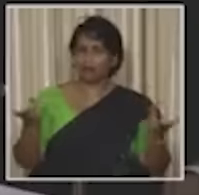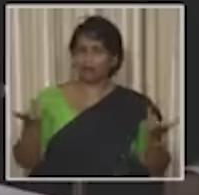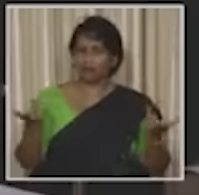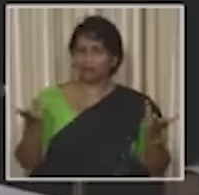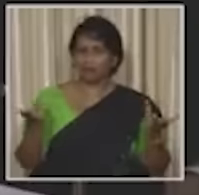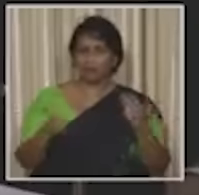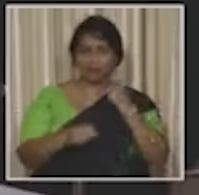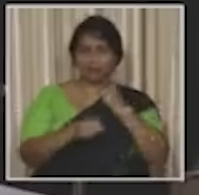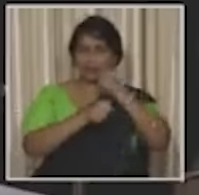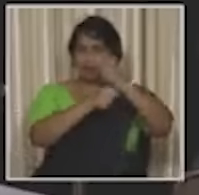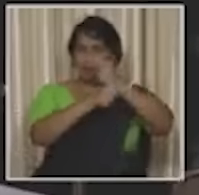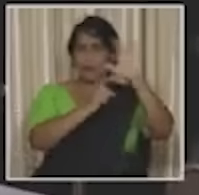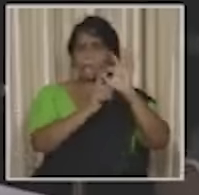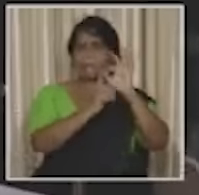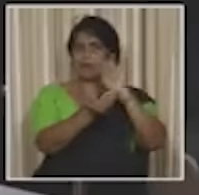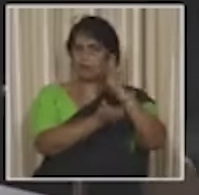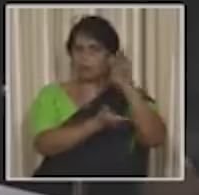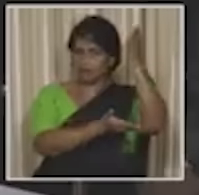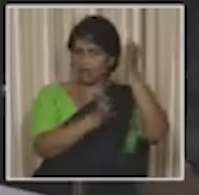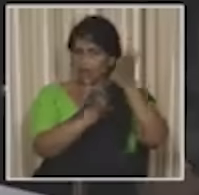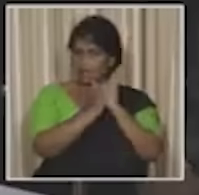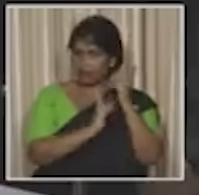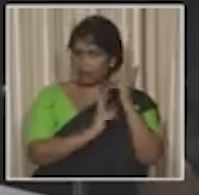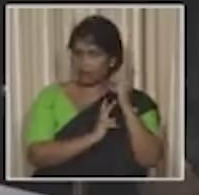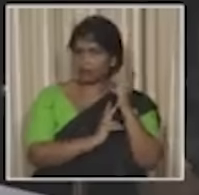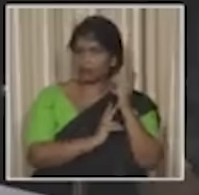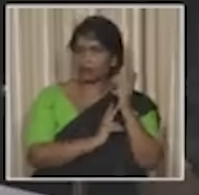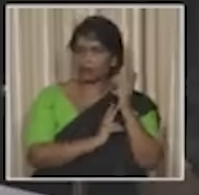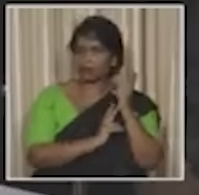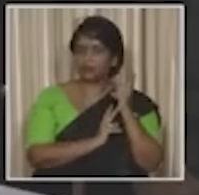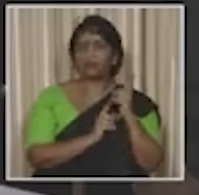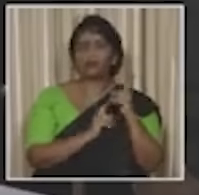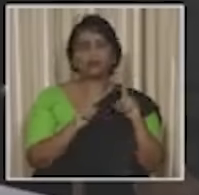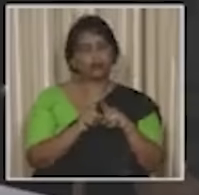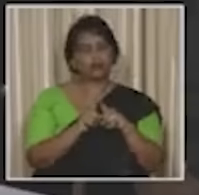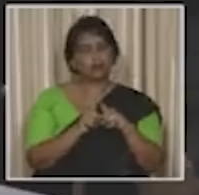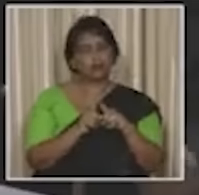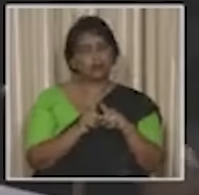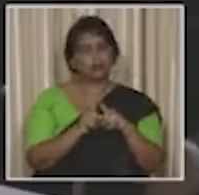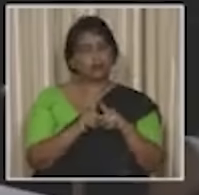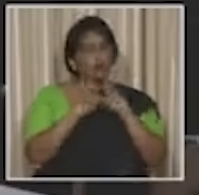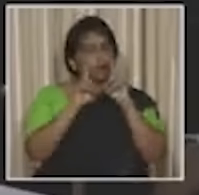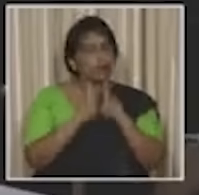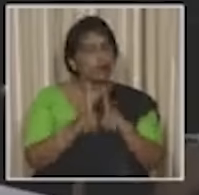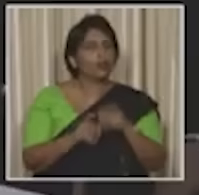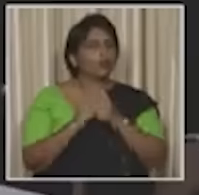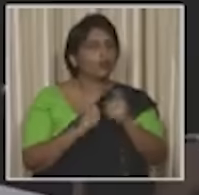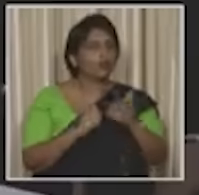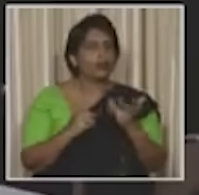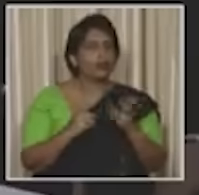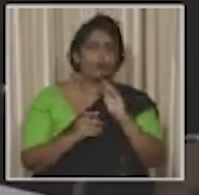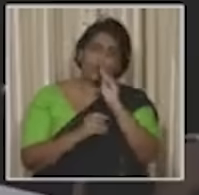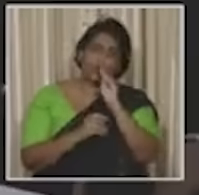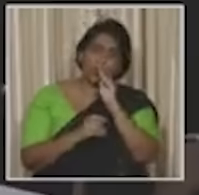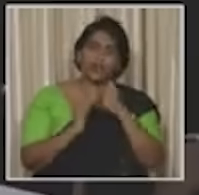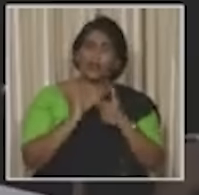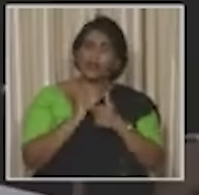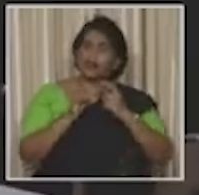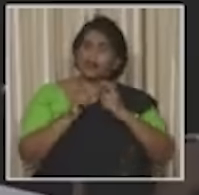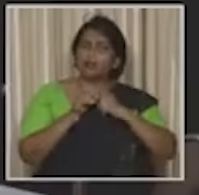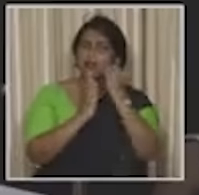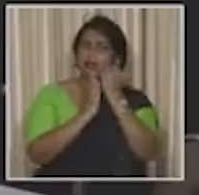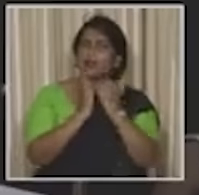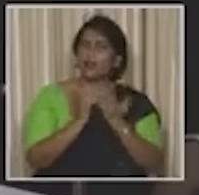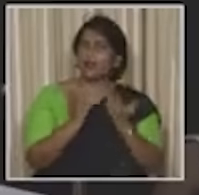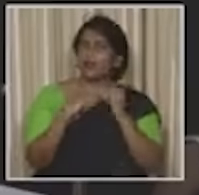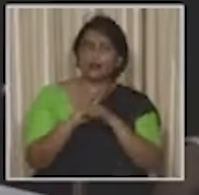mereka government aja itu nih, kita pun gilik aja itu nih, hari ini, enak tapi nuansa lama kita kerana, adu matarnya ini me tender procedure kita